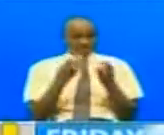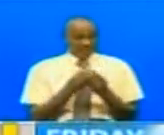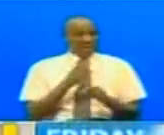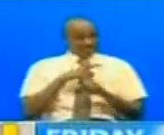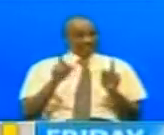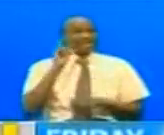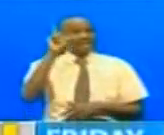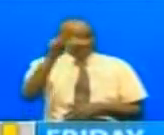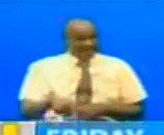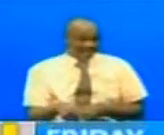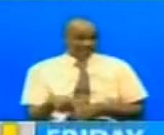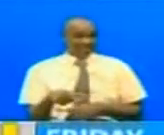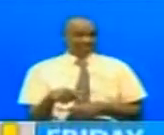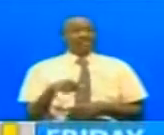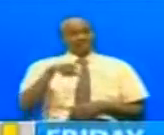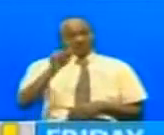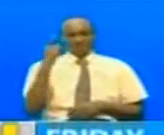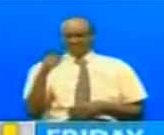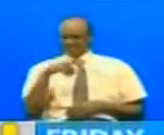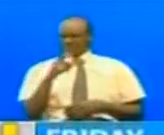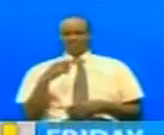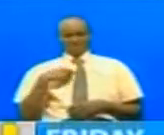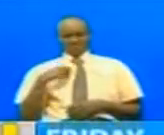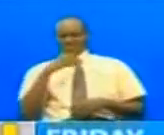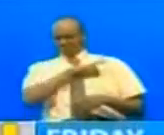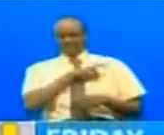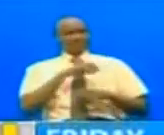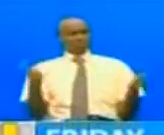Lakini baada ya kuona huo mtu anajikimu kimaisha,